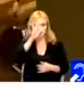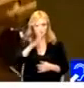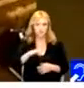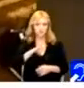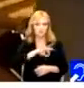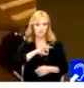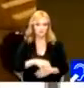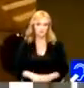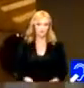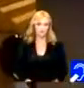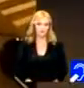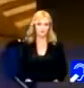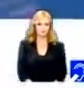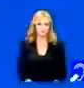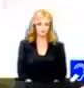din Chișinău.